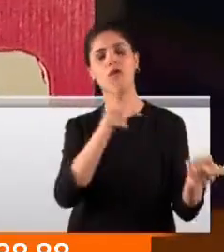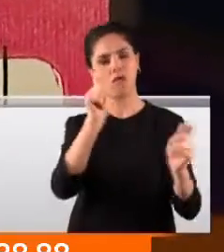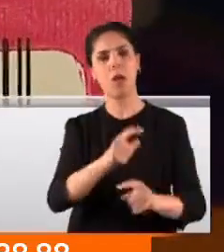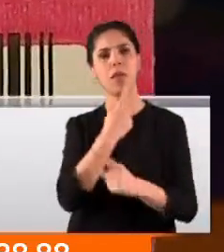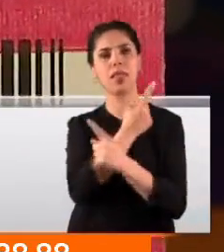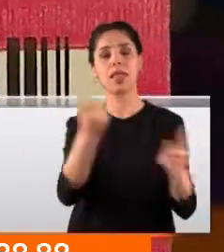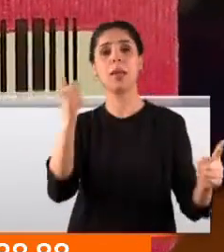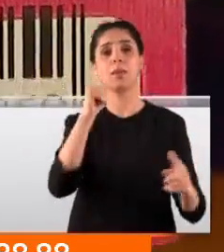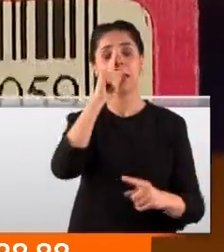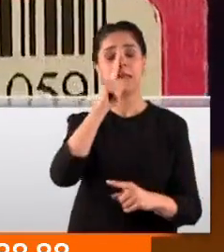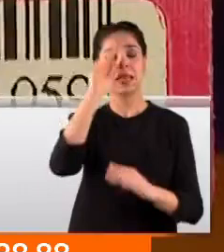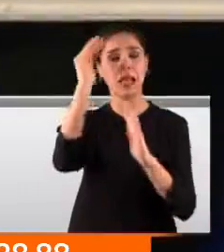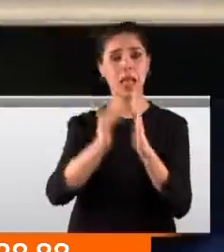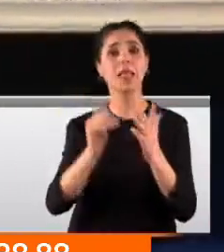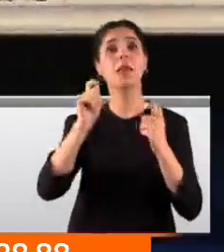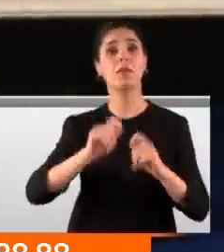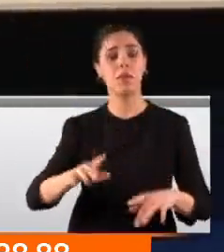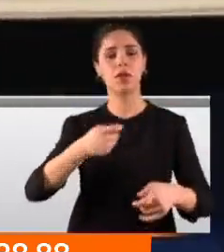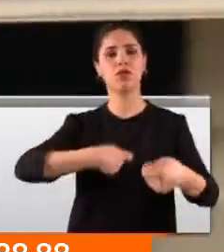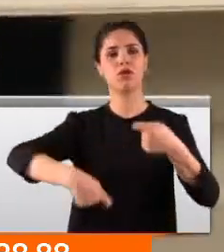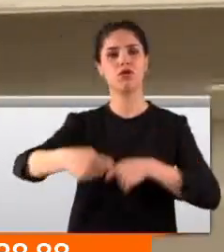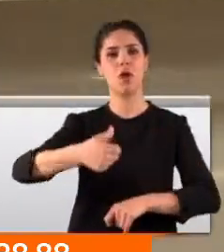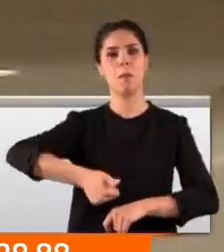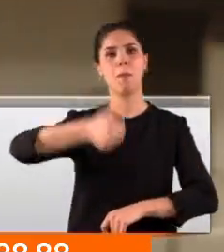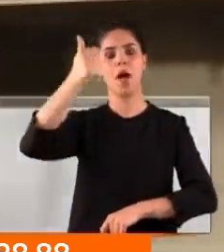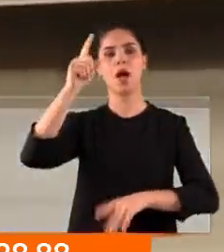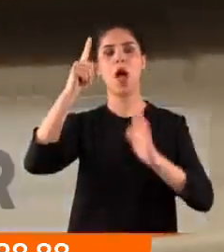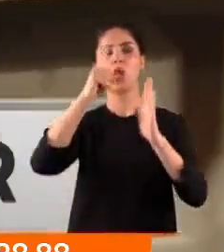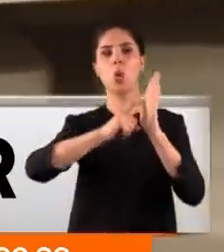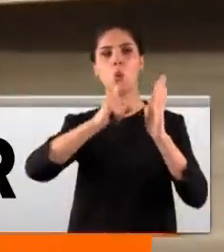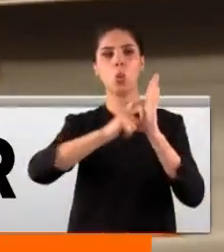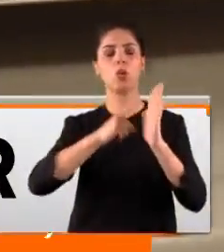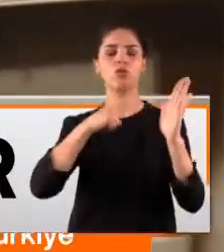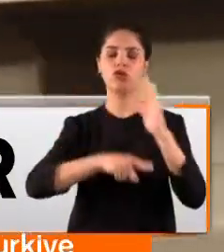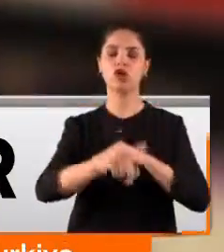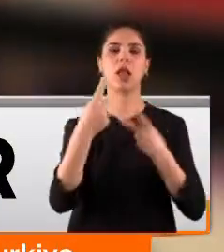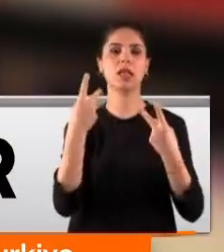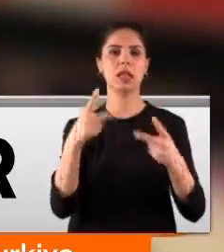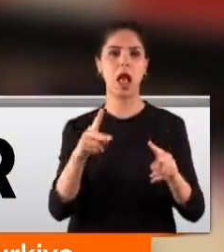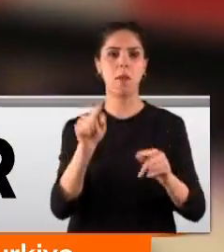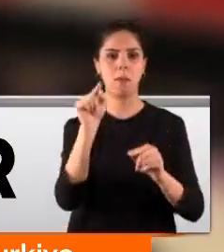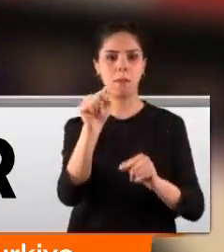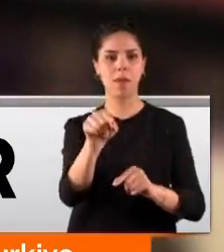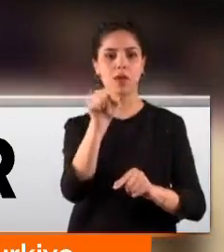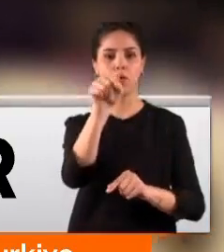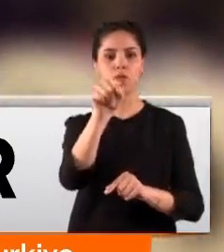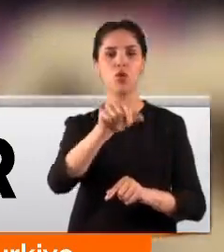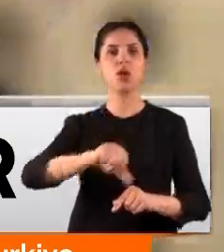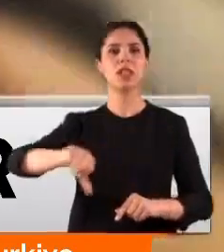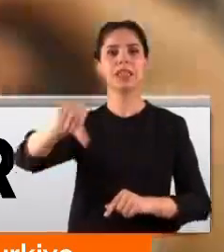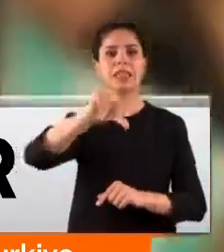Nisan'da beklenen indirim yapılmazsa Ticaret Bakanlığı'nın uygulamasından şikayetçi olunabilir. Şu elimde tuttuğum sıvı